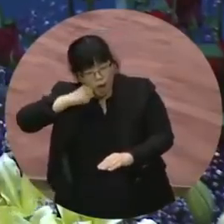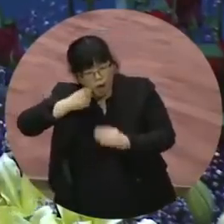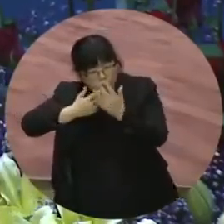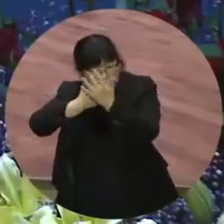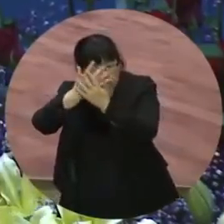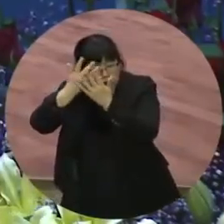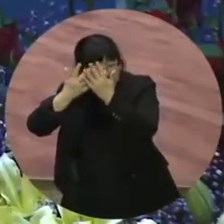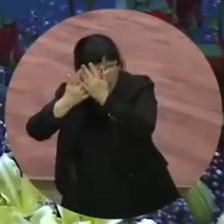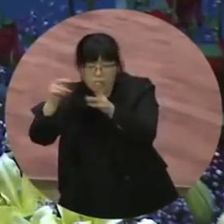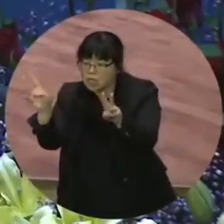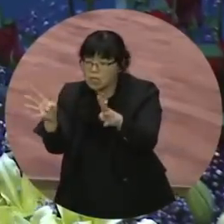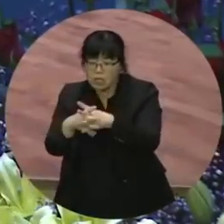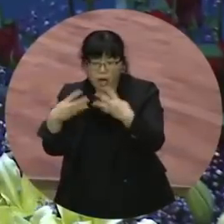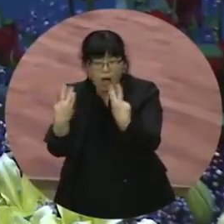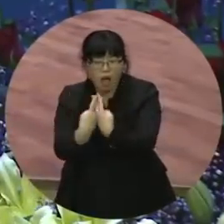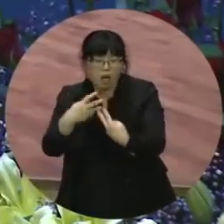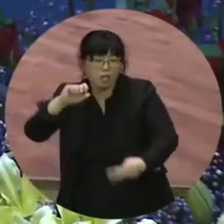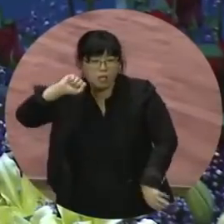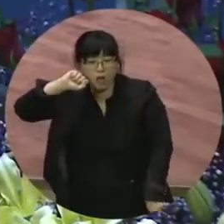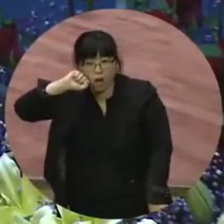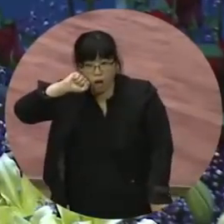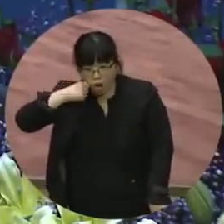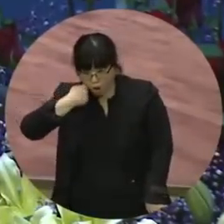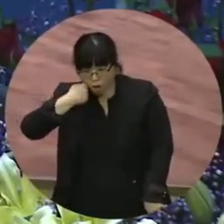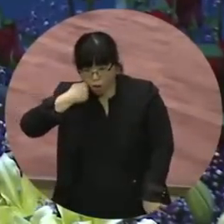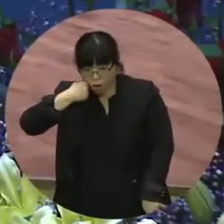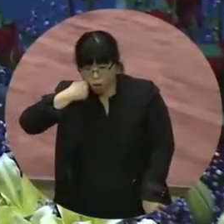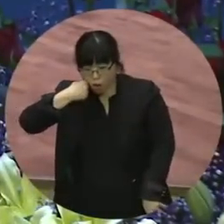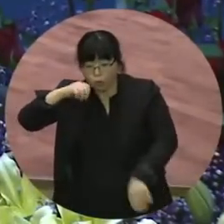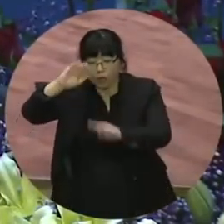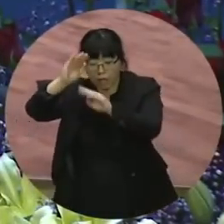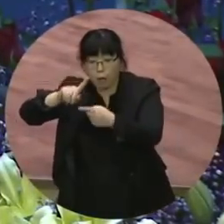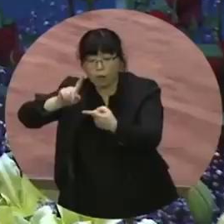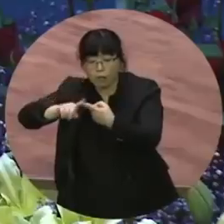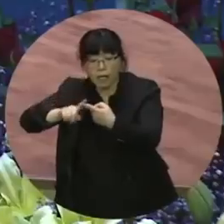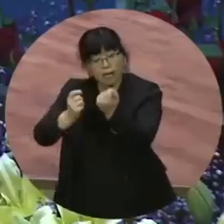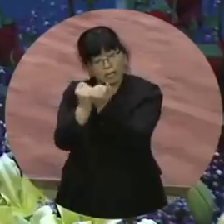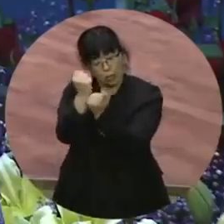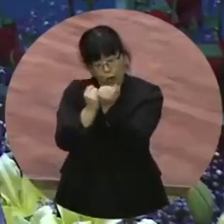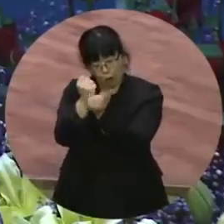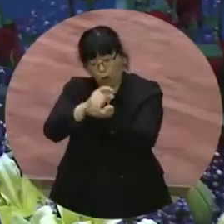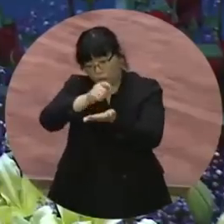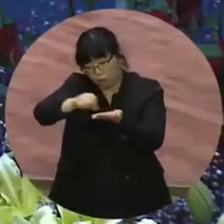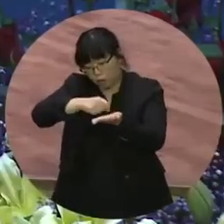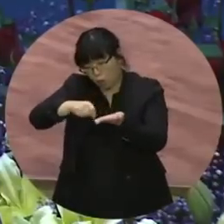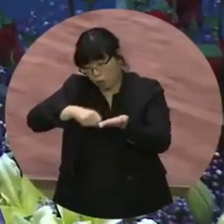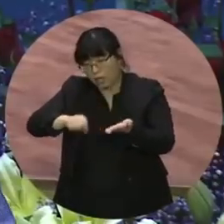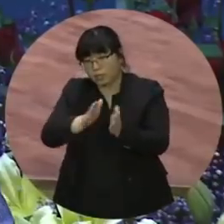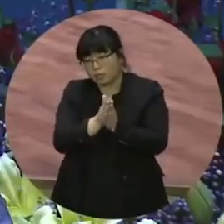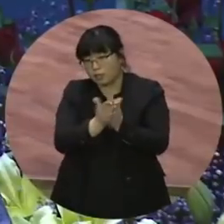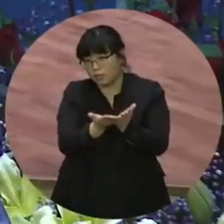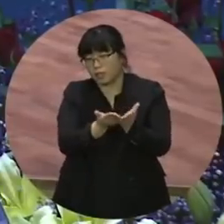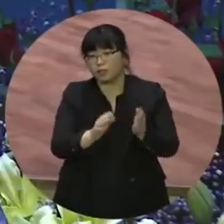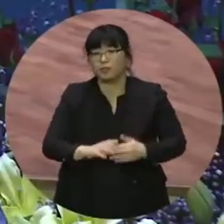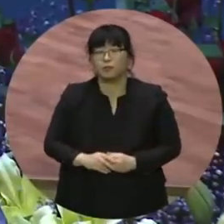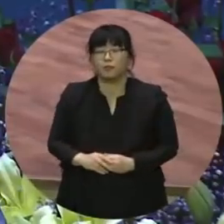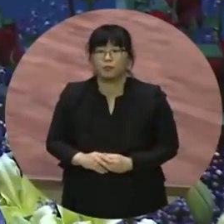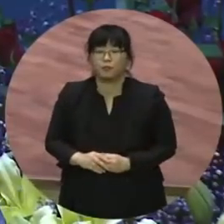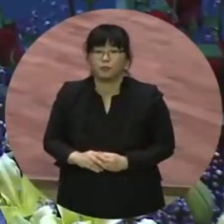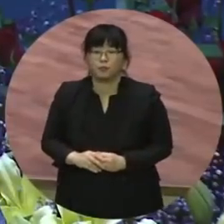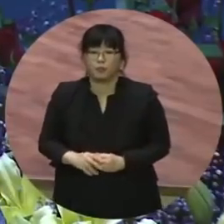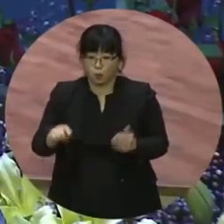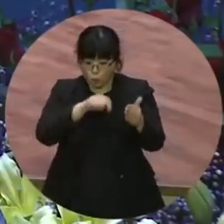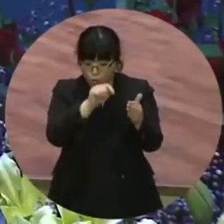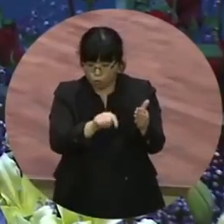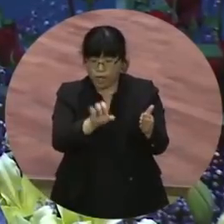것, 이해하기 힘든, 해석하기 힘든 부분들을 답을 놔주고 있는데 이 책에 보면요. 본문과 관련해가지고 이런 질문이